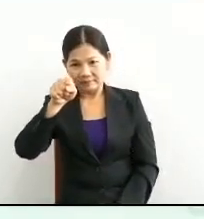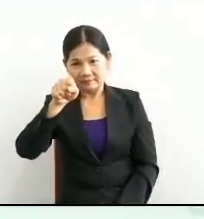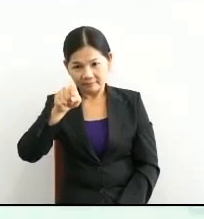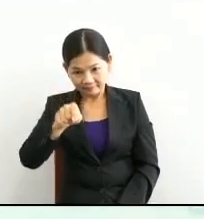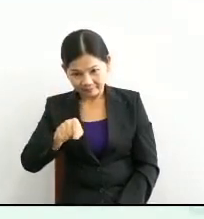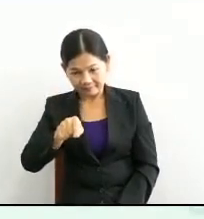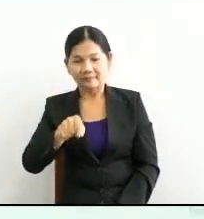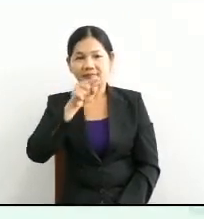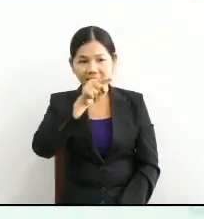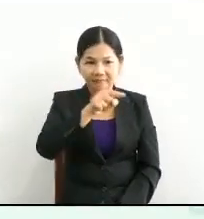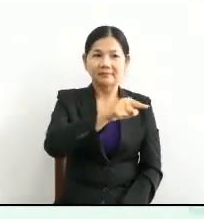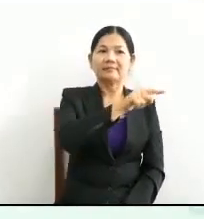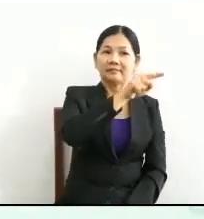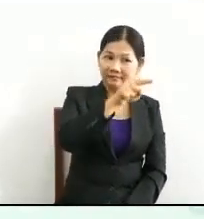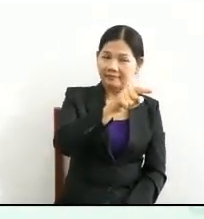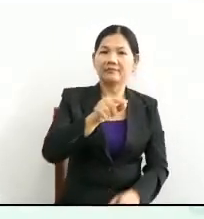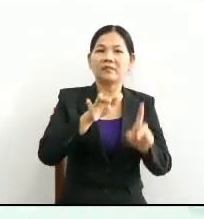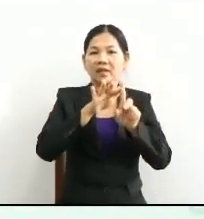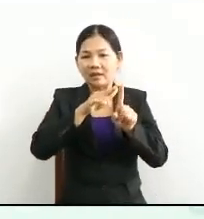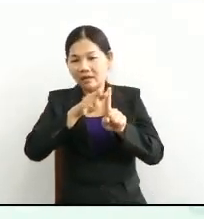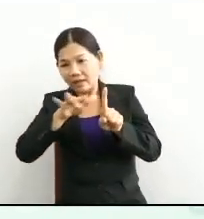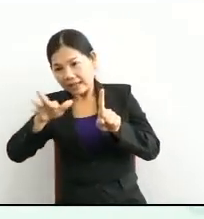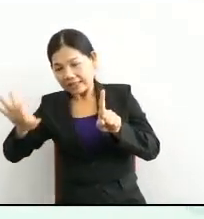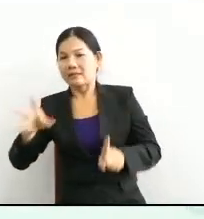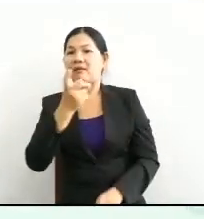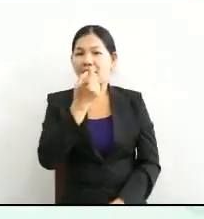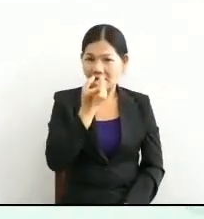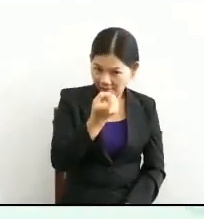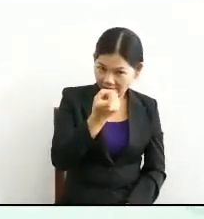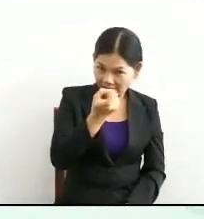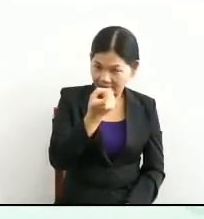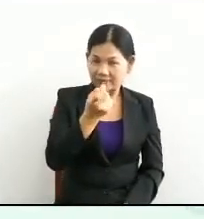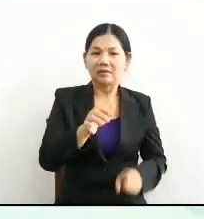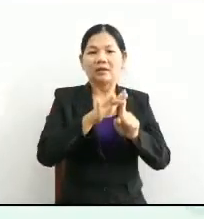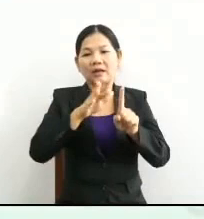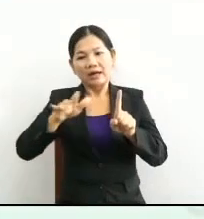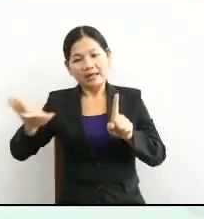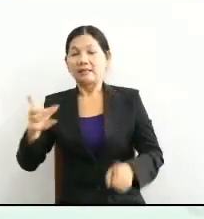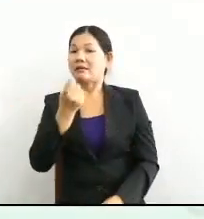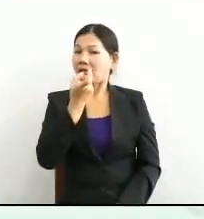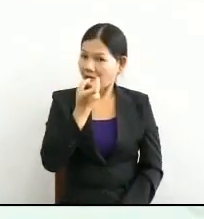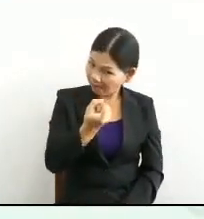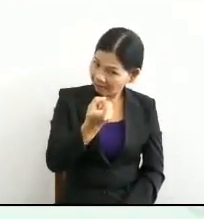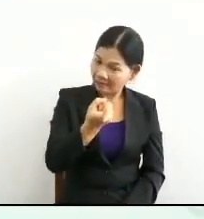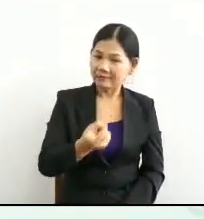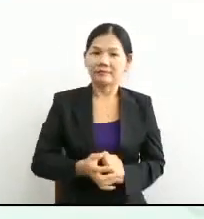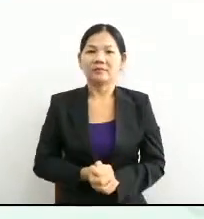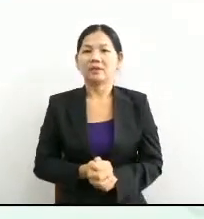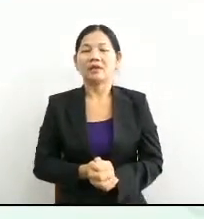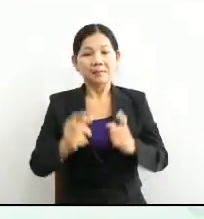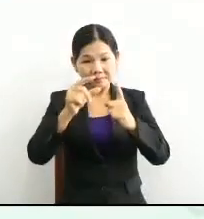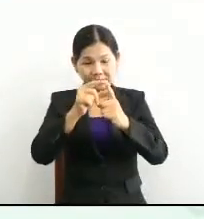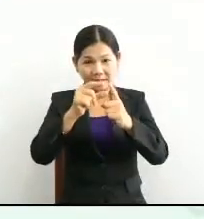chà nhìn nè ạ xó hò ạ xó hò ạ xó hò chẳng dương là mình bị